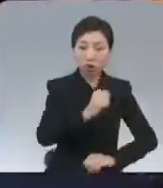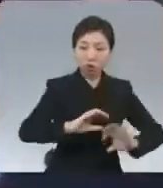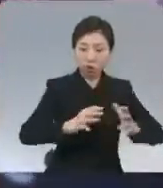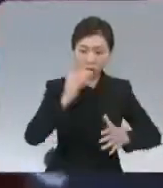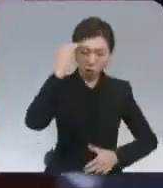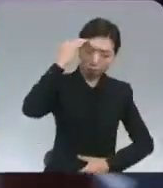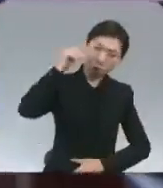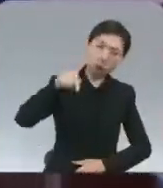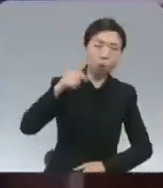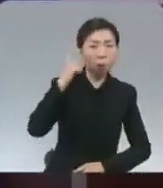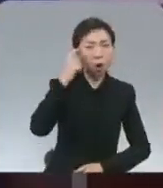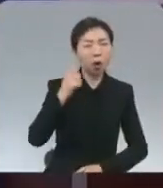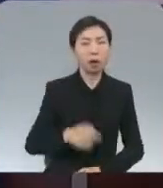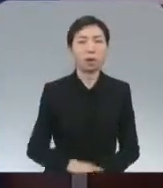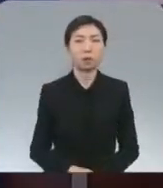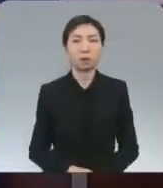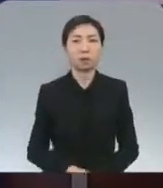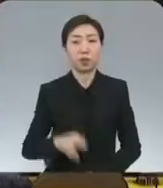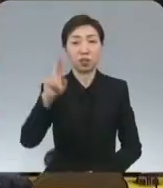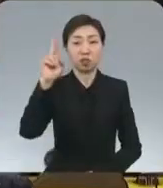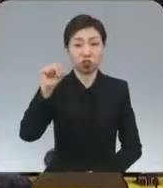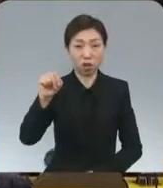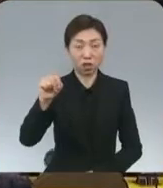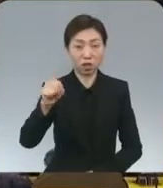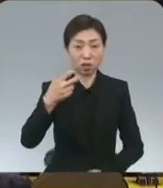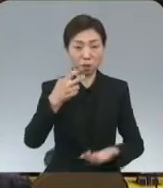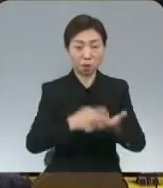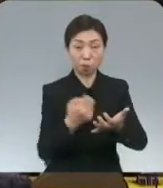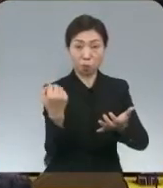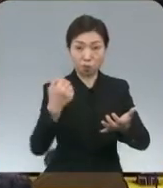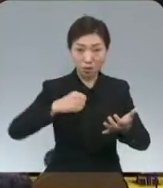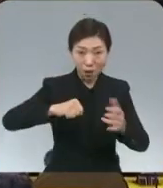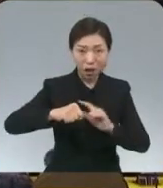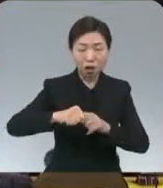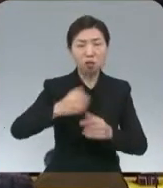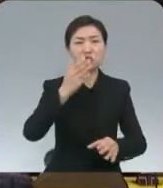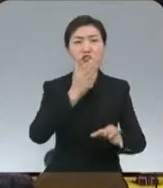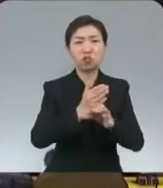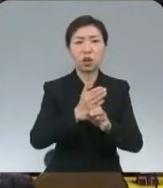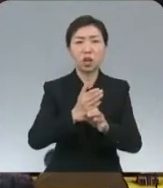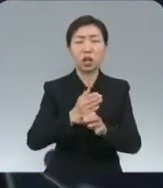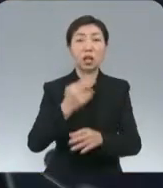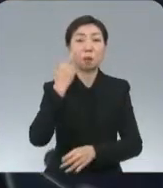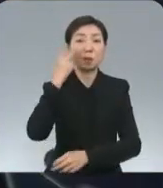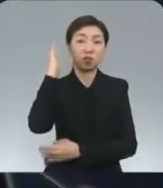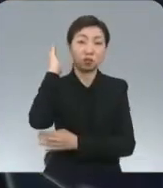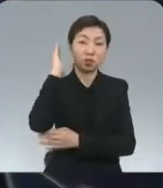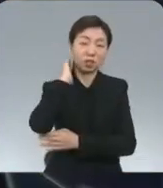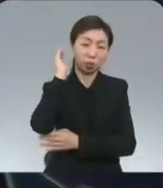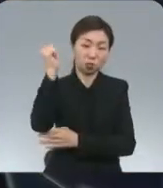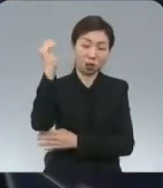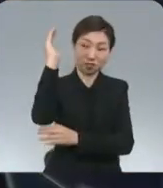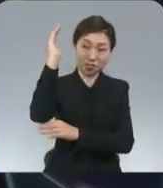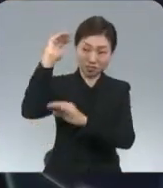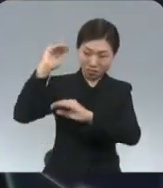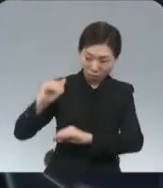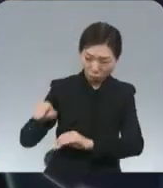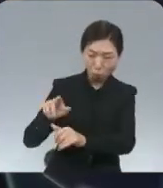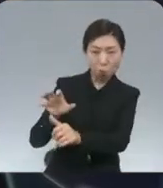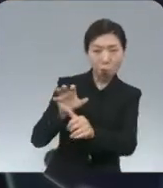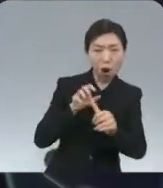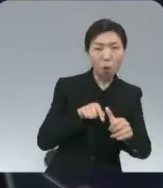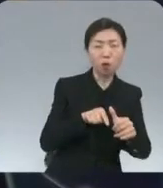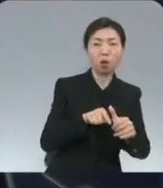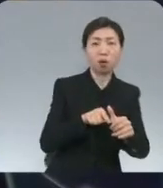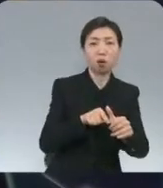berlangsung selama 18 menit tanpa menyebut Korea Selatan Sementara itu di sisi lain Kementerian dikasih Korea Selatan menganalisis bahwa Korea Utara